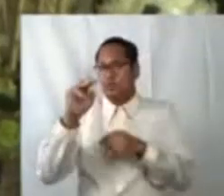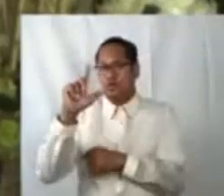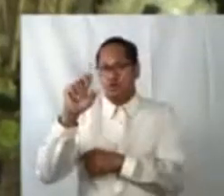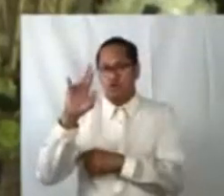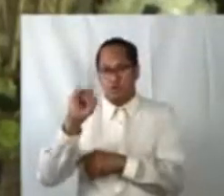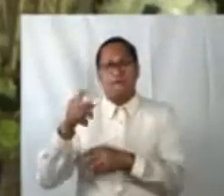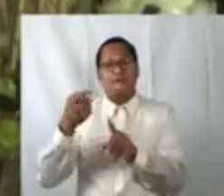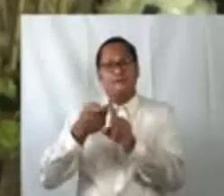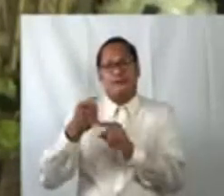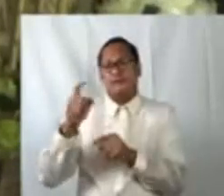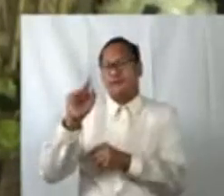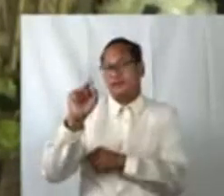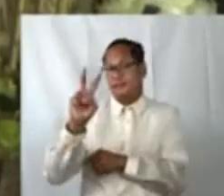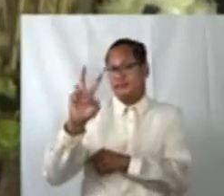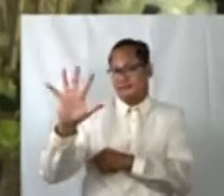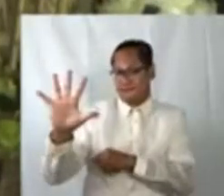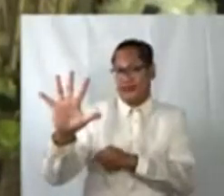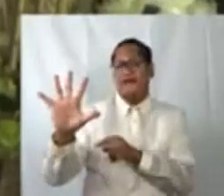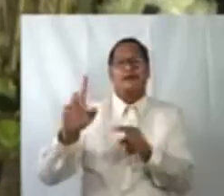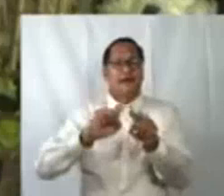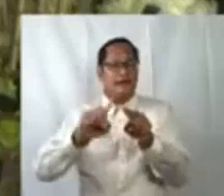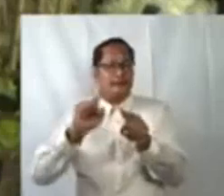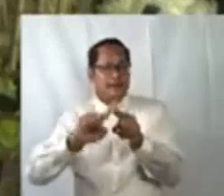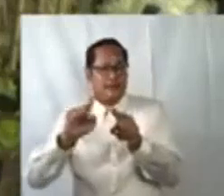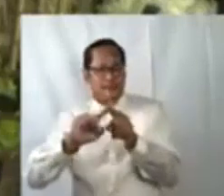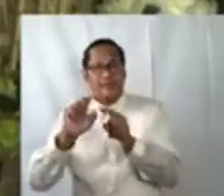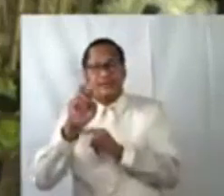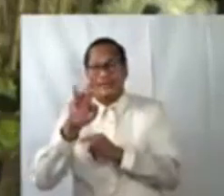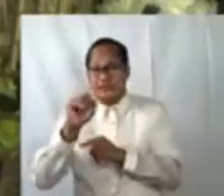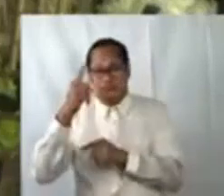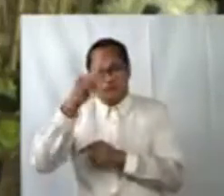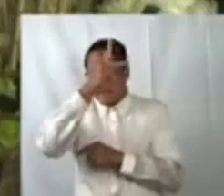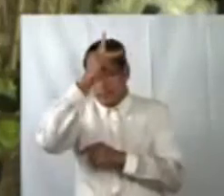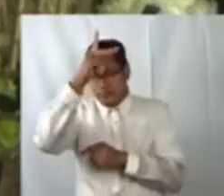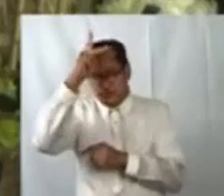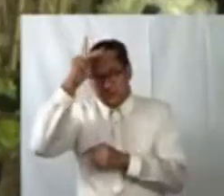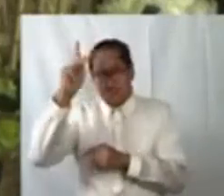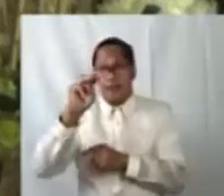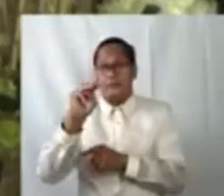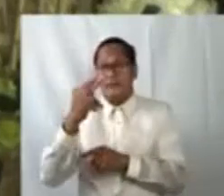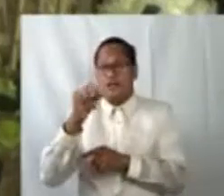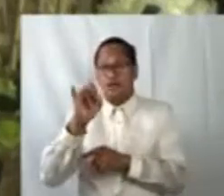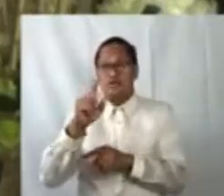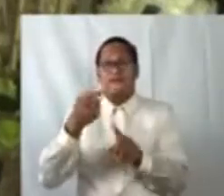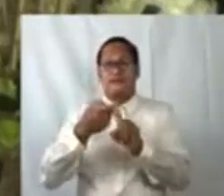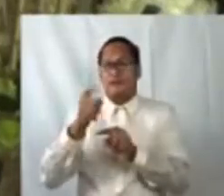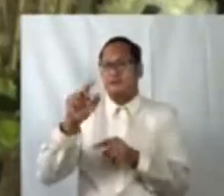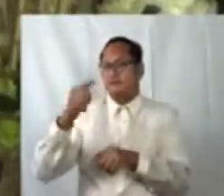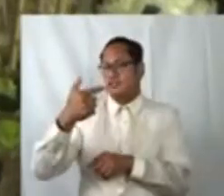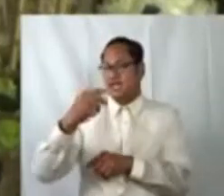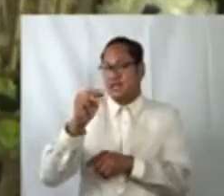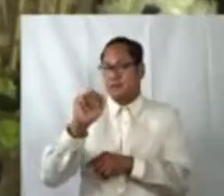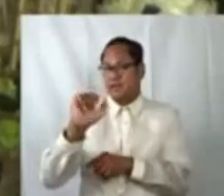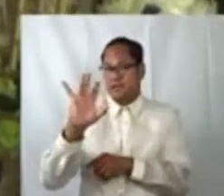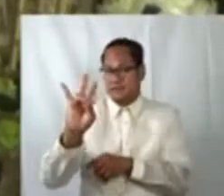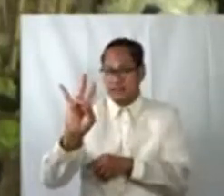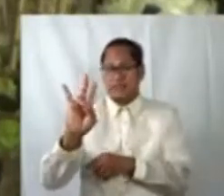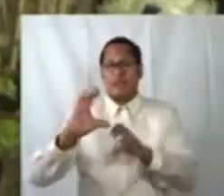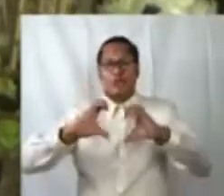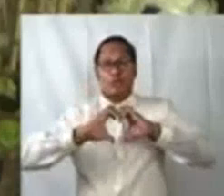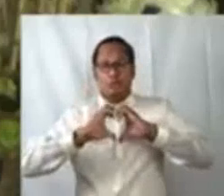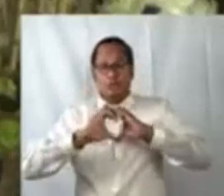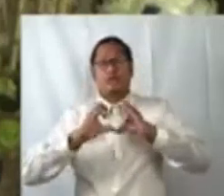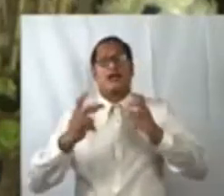ng TV5 at ng mga teleseryeng Katipunan at Ilustrado ng GMA7. Lumikha